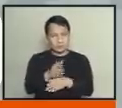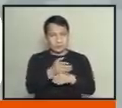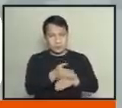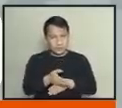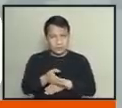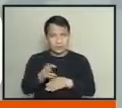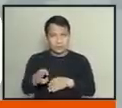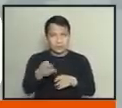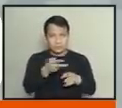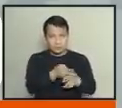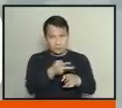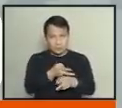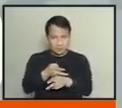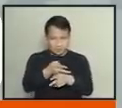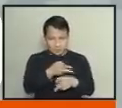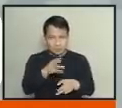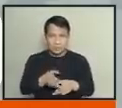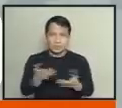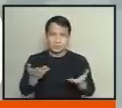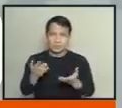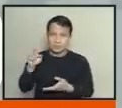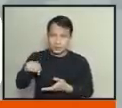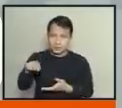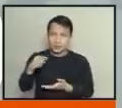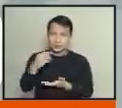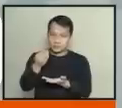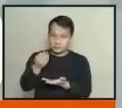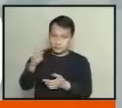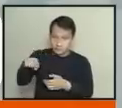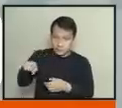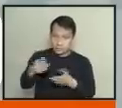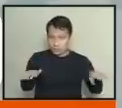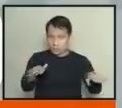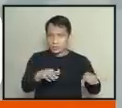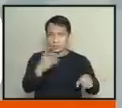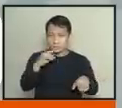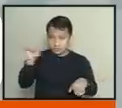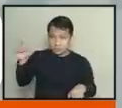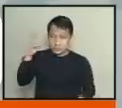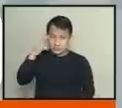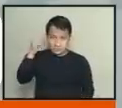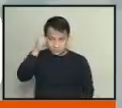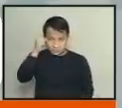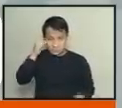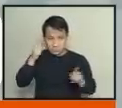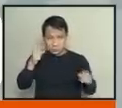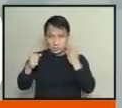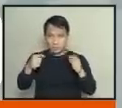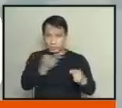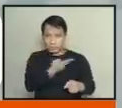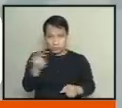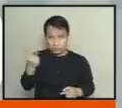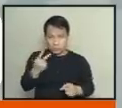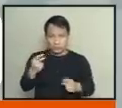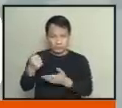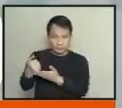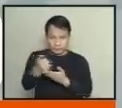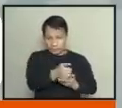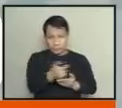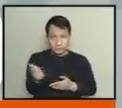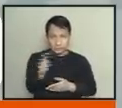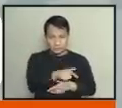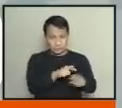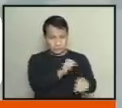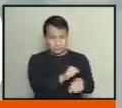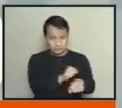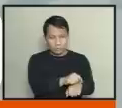sa gastusin para sa mga pangailangan ng mga bata. Meaning, si Sir Ryan at saka si Ma'am Jocelyn, kayo, pagtulong-tulungan nyo. May trabaho